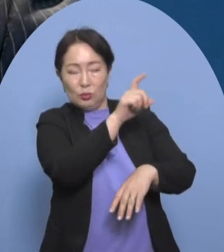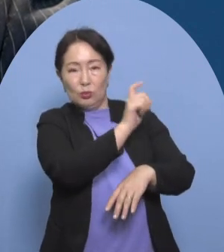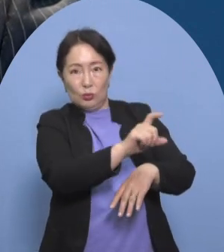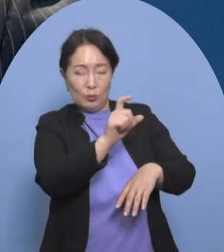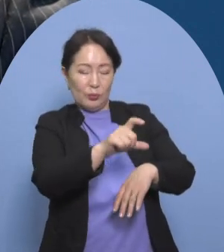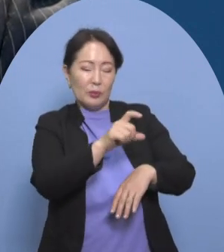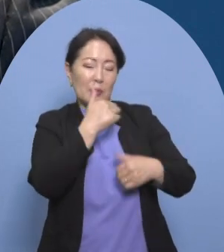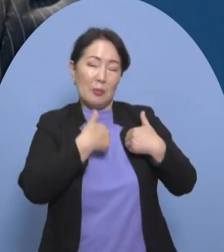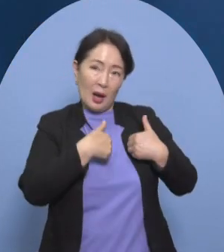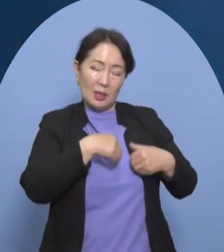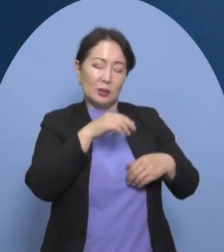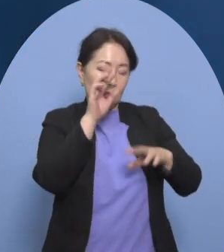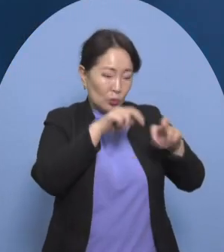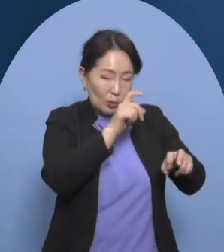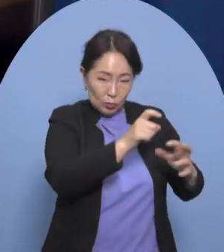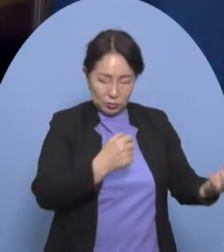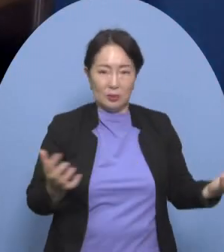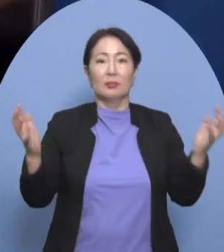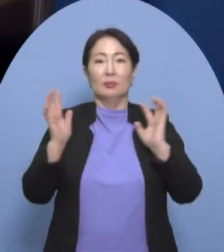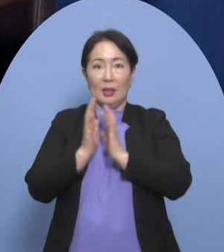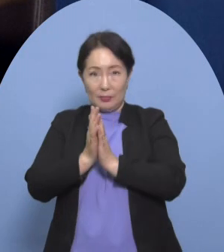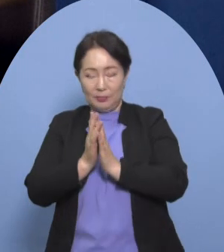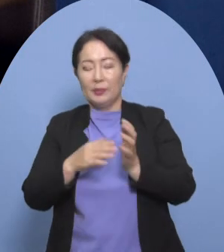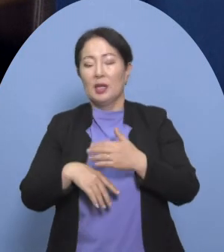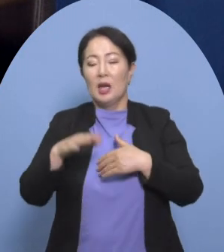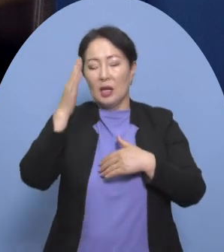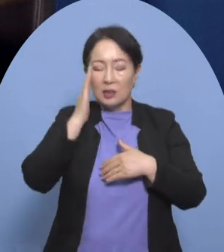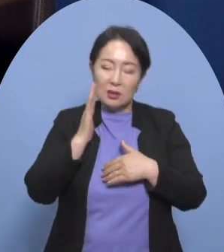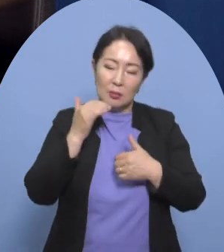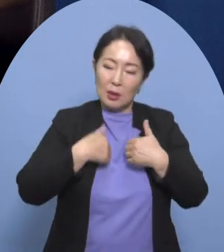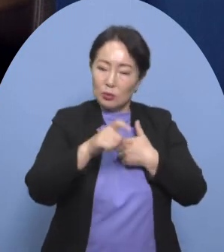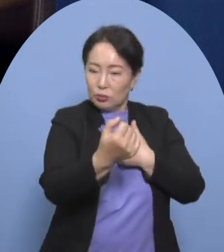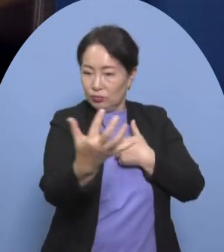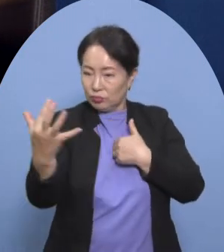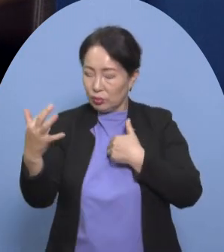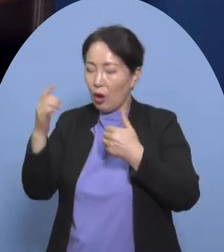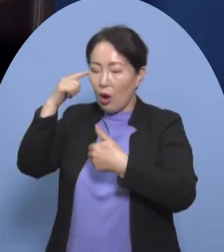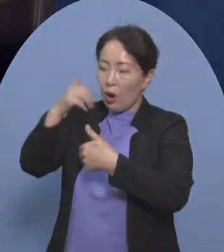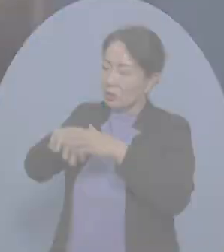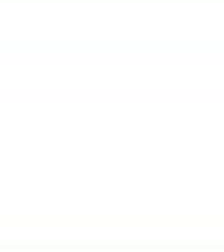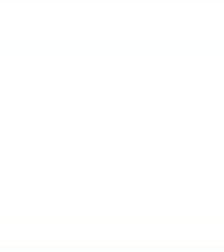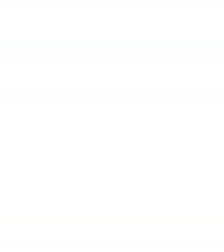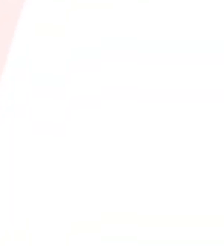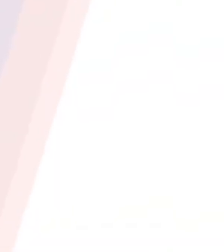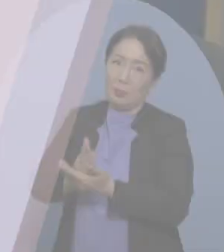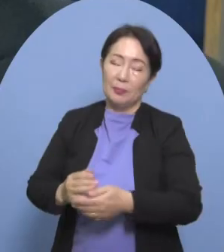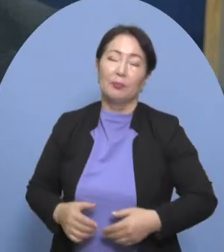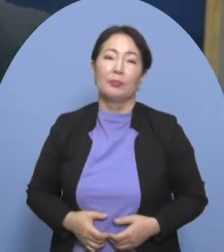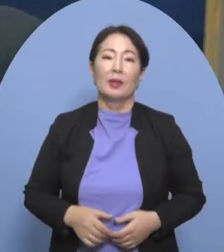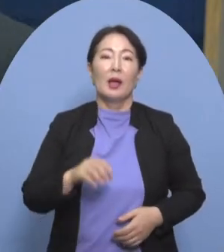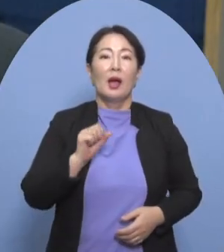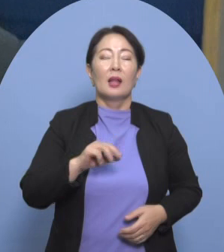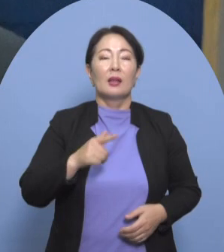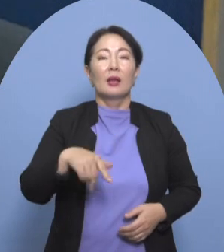байгууллагын багш судлаач нар за энэ эцэг эхчүүд багш нарт ойлголт мэдгэтгүүнийг өгсөн. Тэр авлигатай